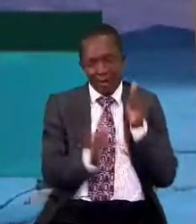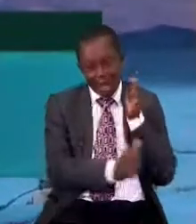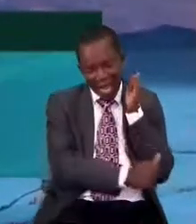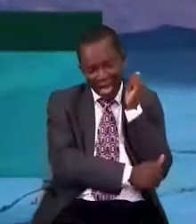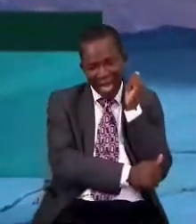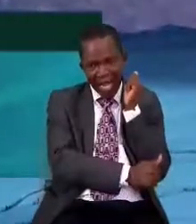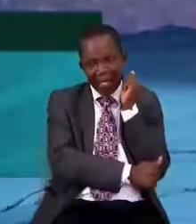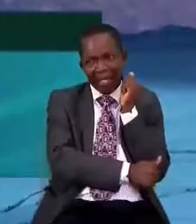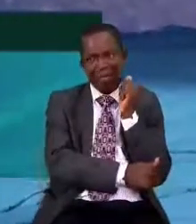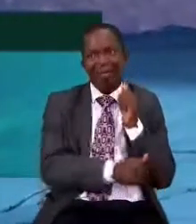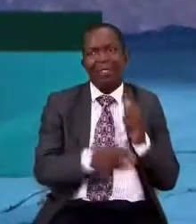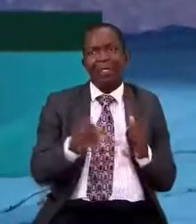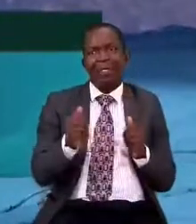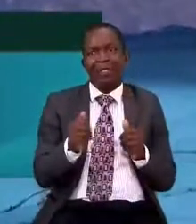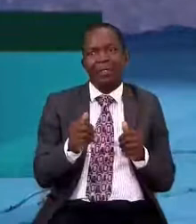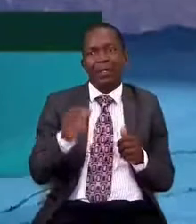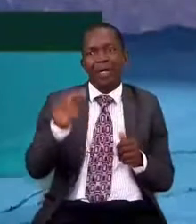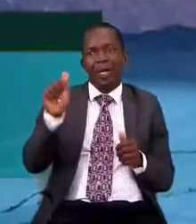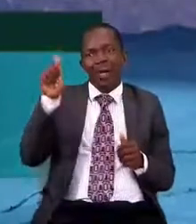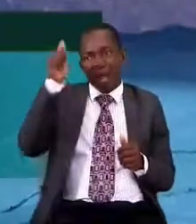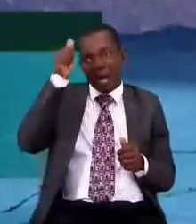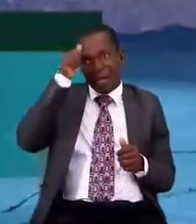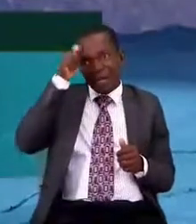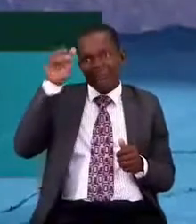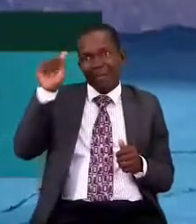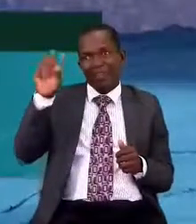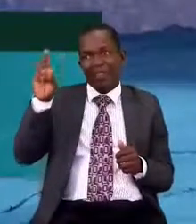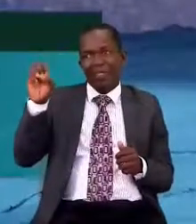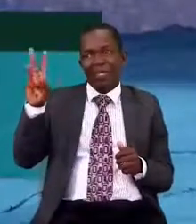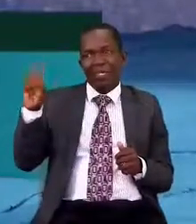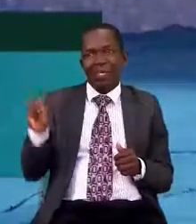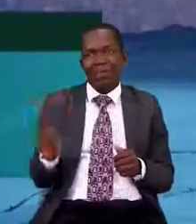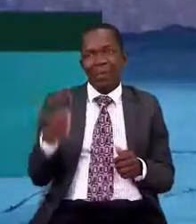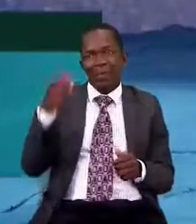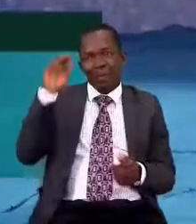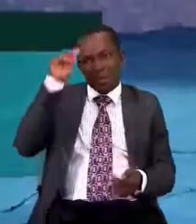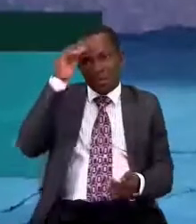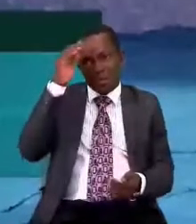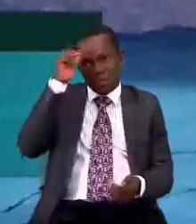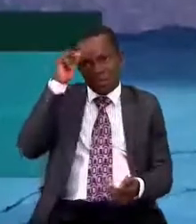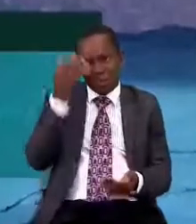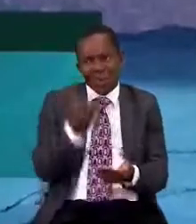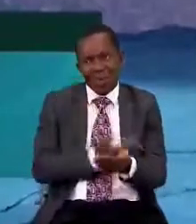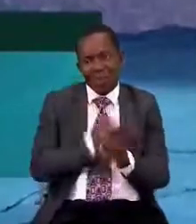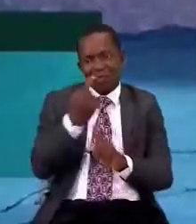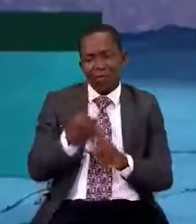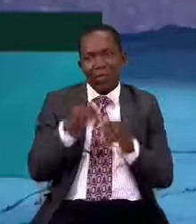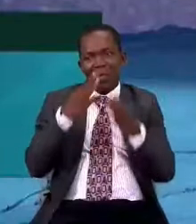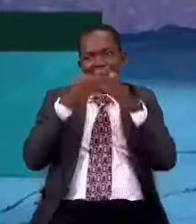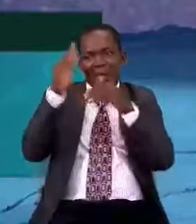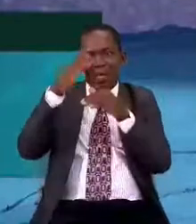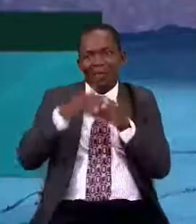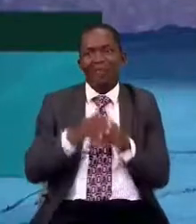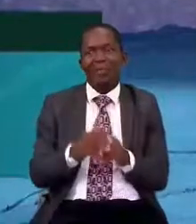fils de Dieu, le fils avant la création du monde, le